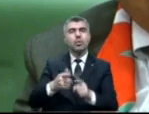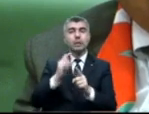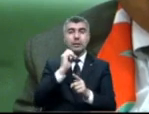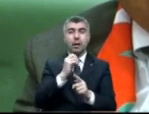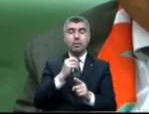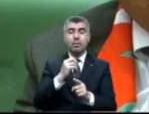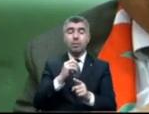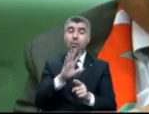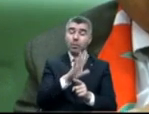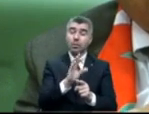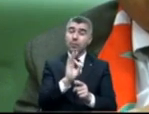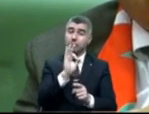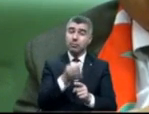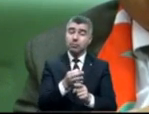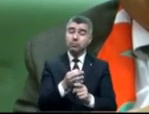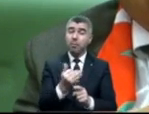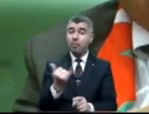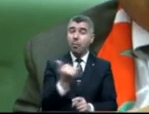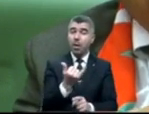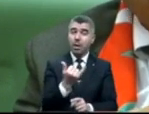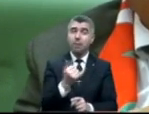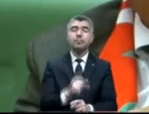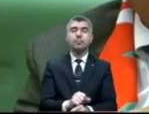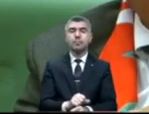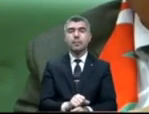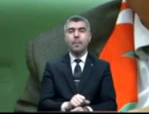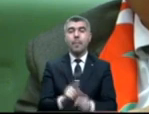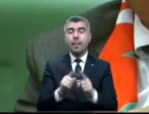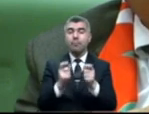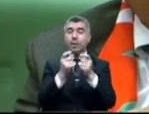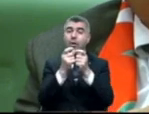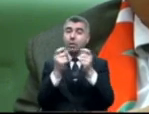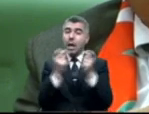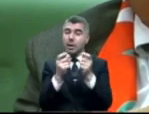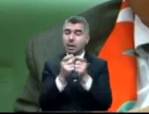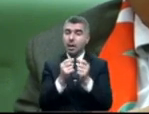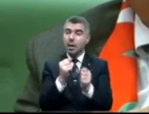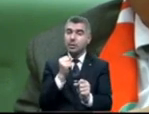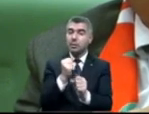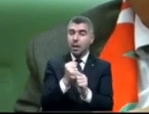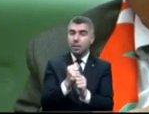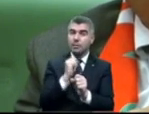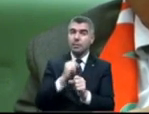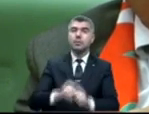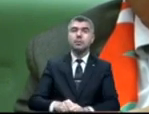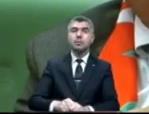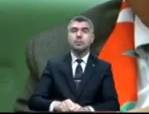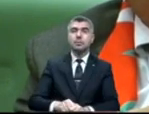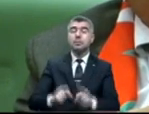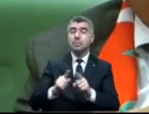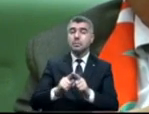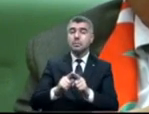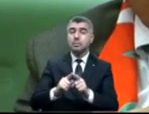باقتصاد الريع، في حين المطلوب هو أنه المقاولات ديالنا خصها اللي كتشتغل في هذا الميدان خصها يكون